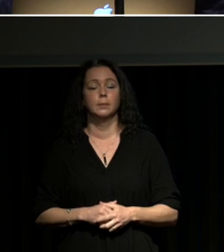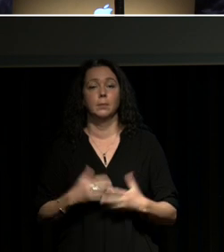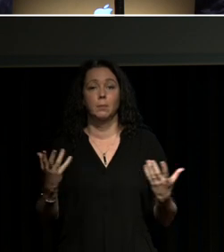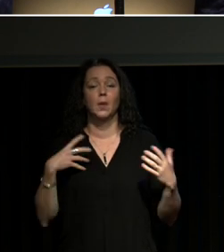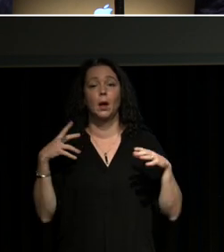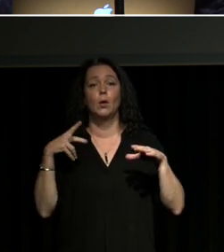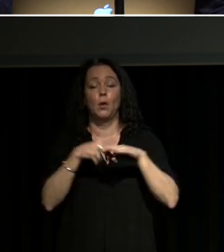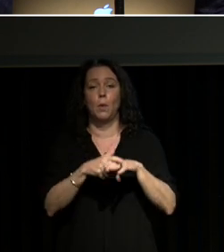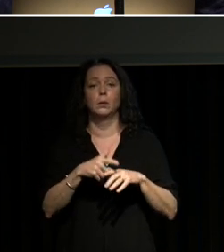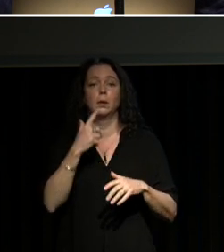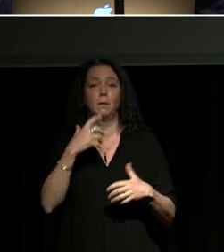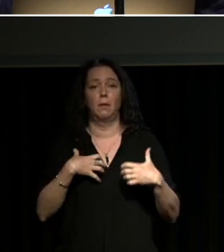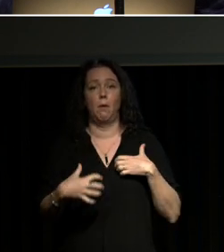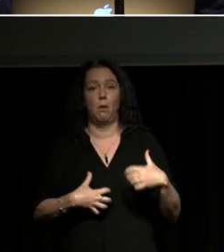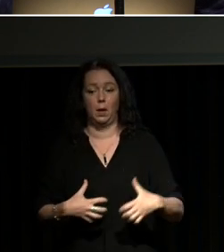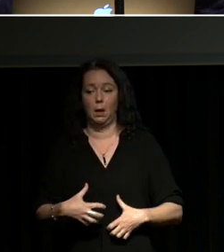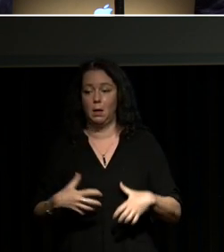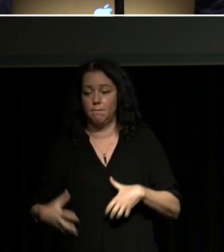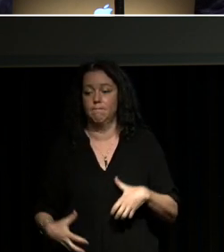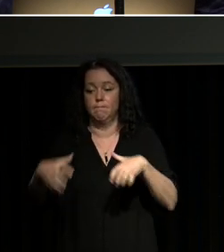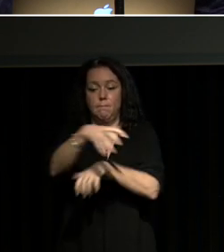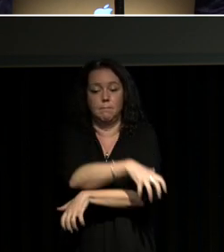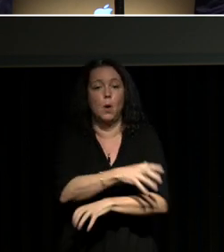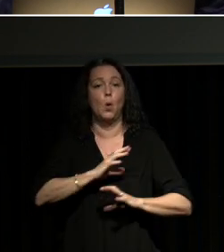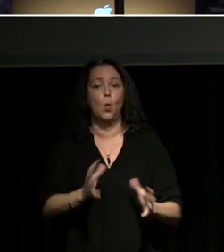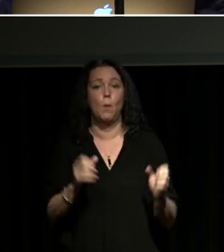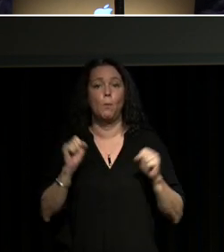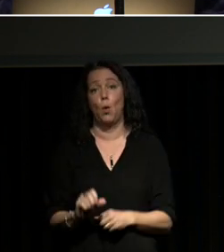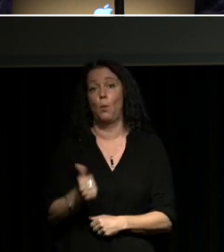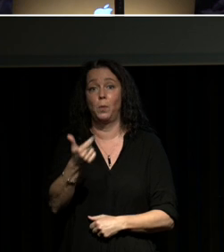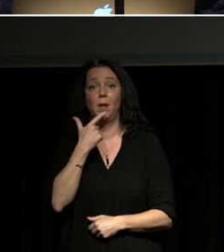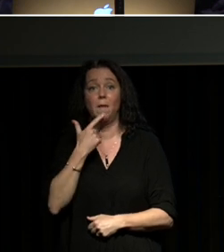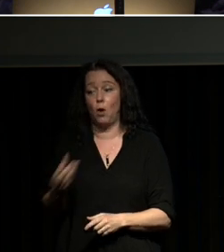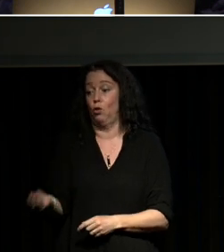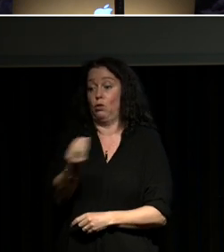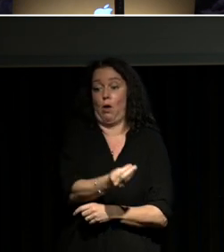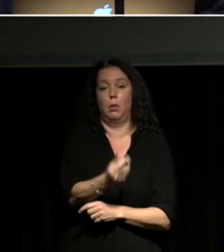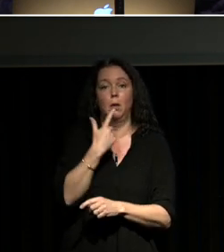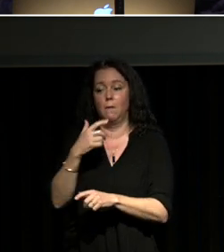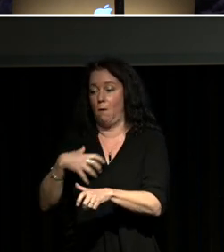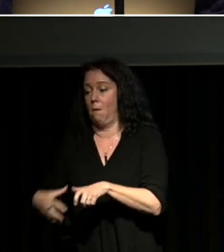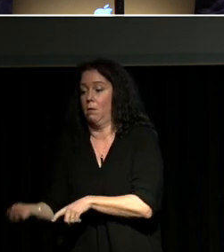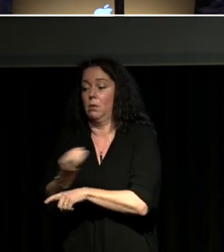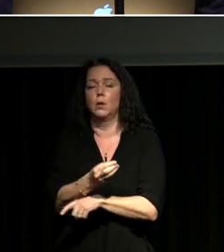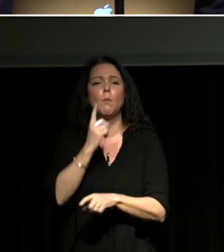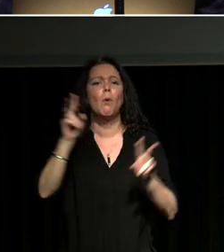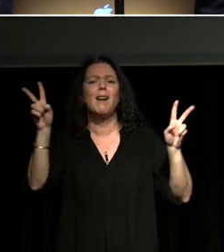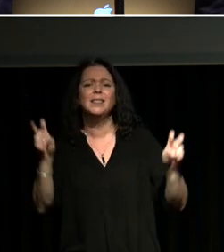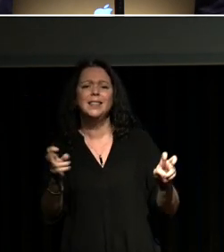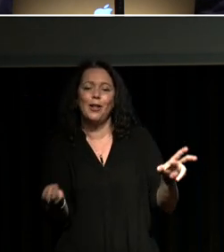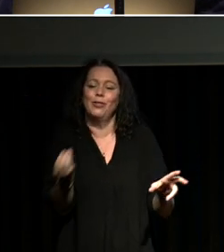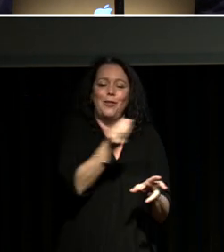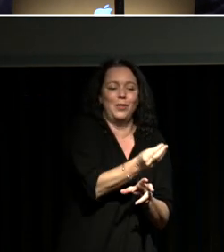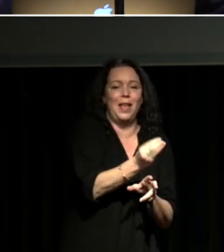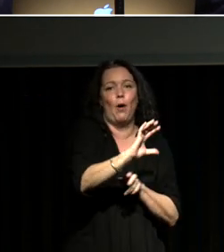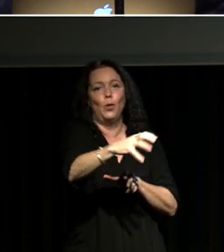la transplantation d'organes ne peut être possible que grâce au don d'organes. Et j'ai intitulé mon topo « Donner-recevoir ». Je crois que je ne